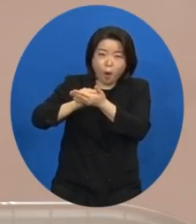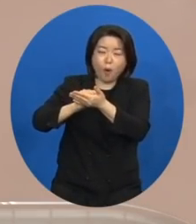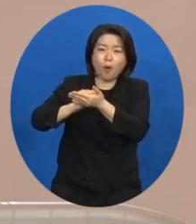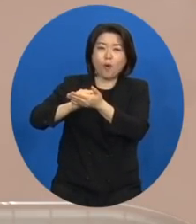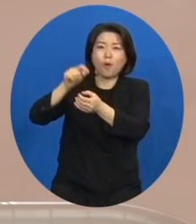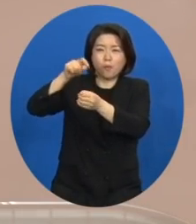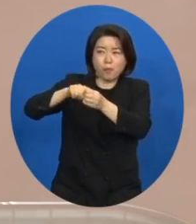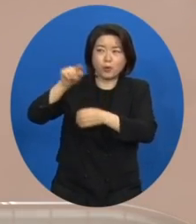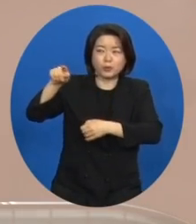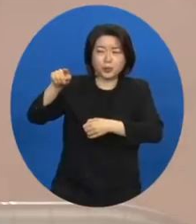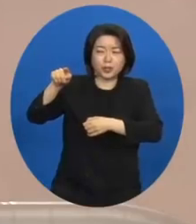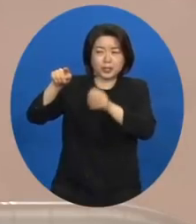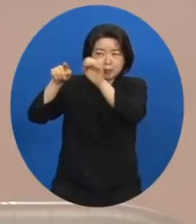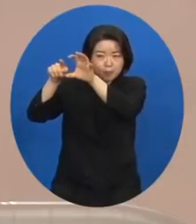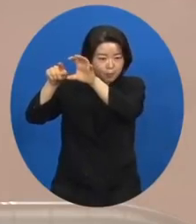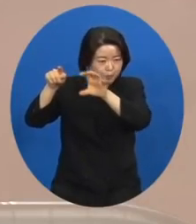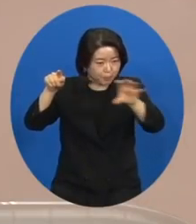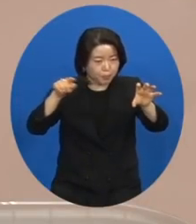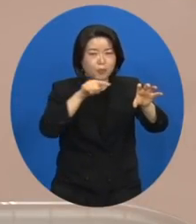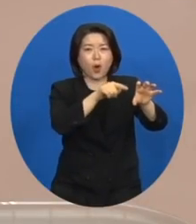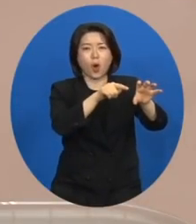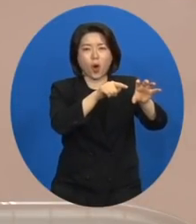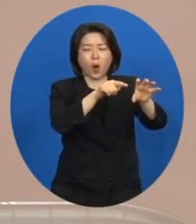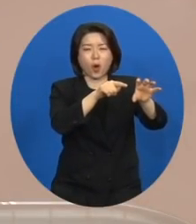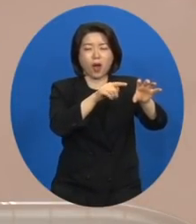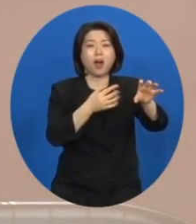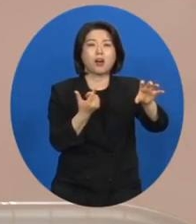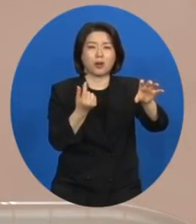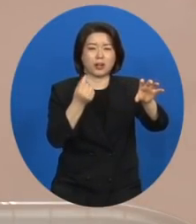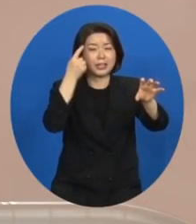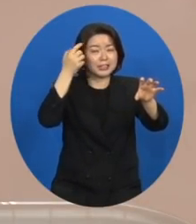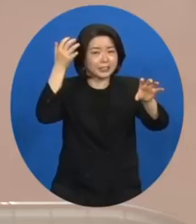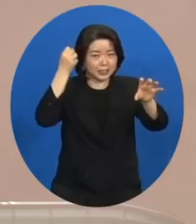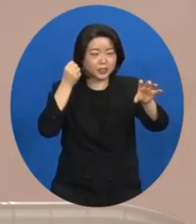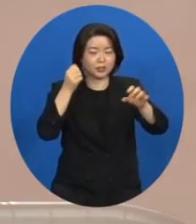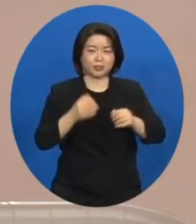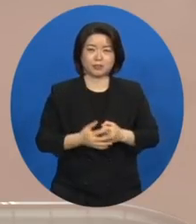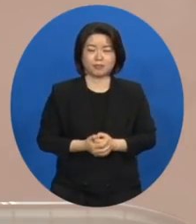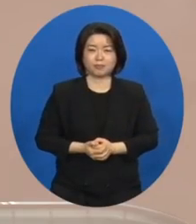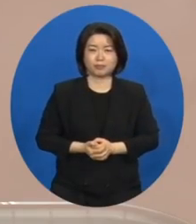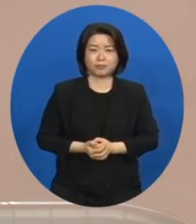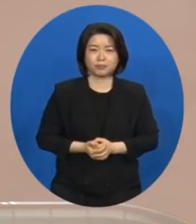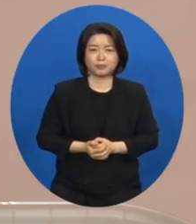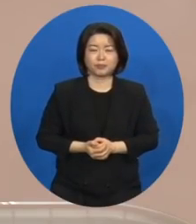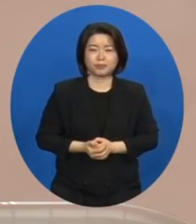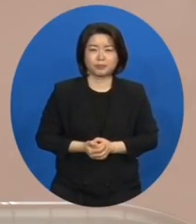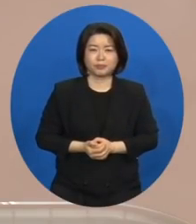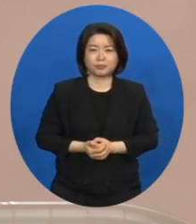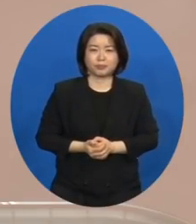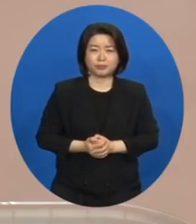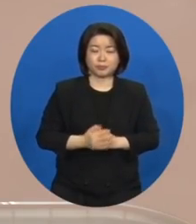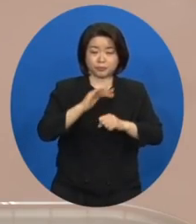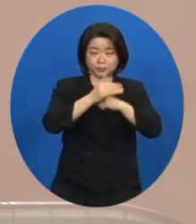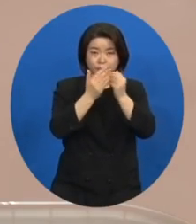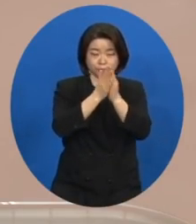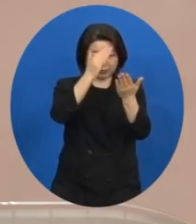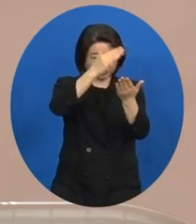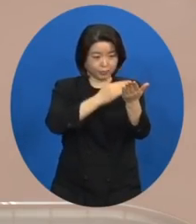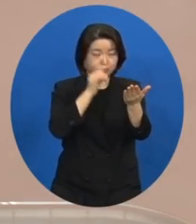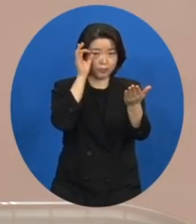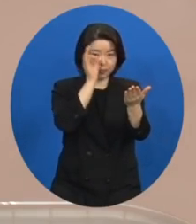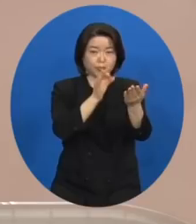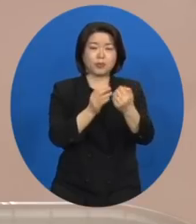매알이 뿐이라는 것을 명심 해야 된다는 거예요 굉장히 중요한 얘기입니다 분해를 하면 물이